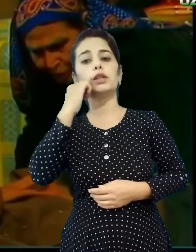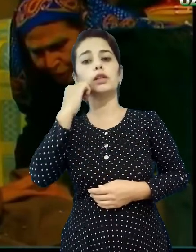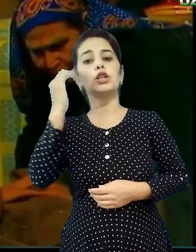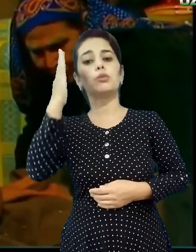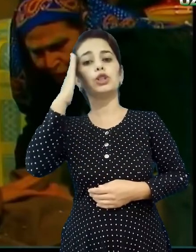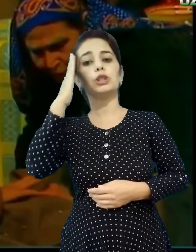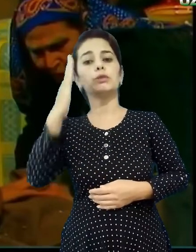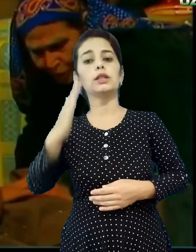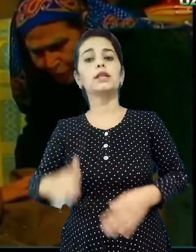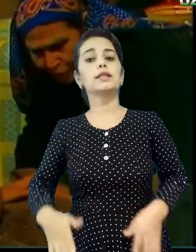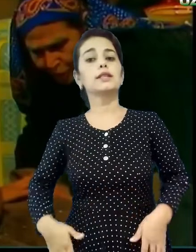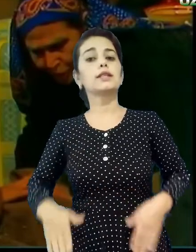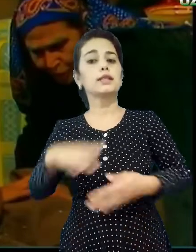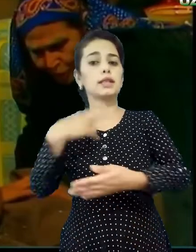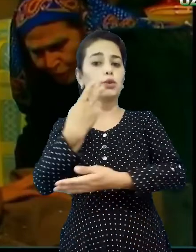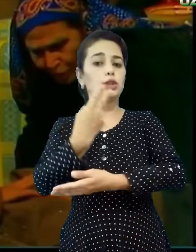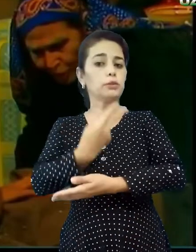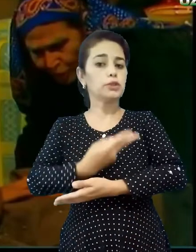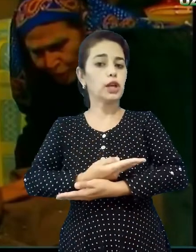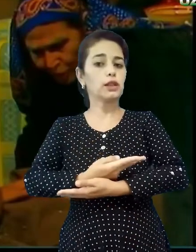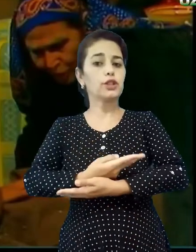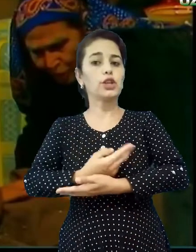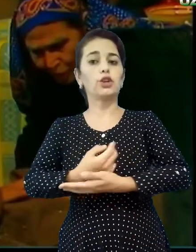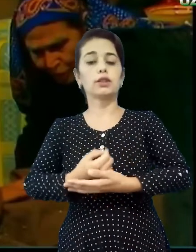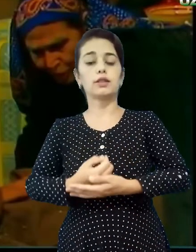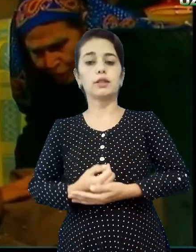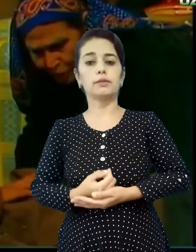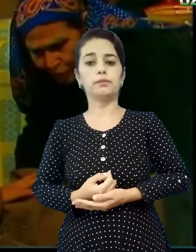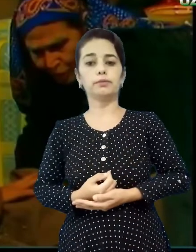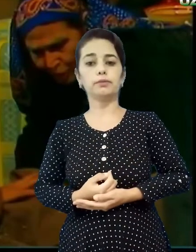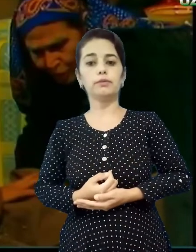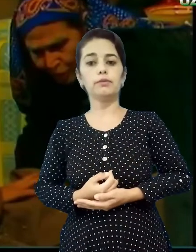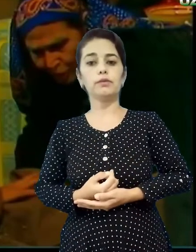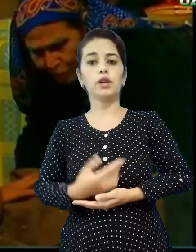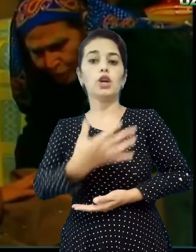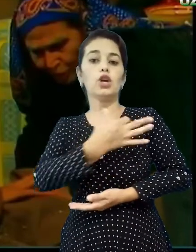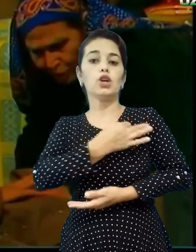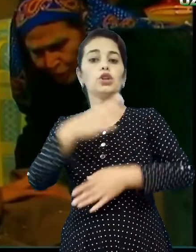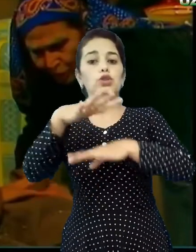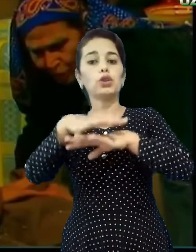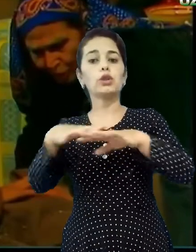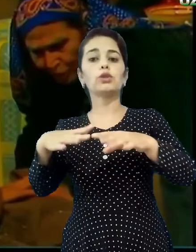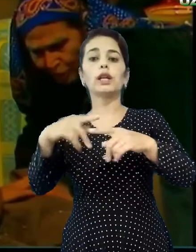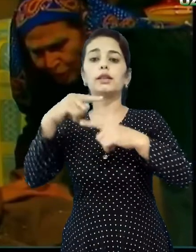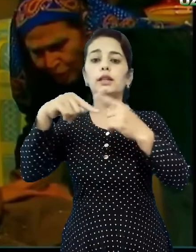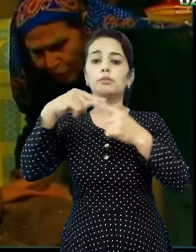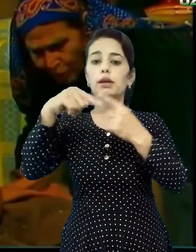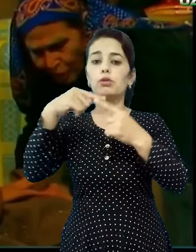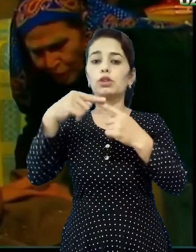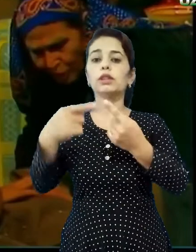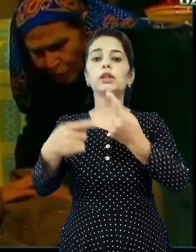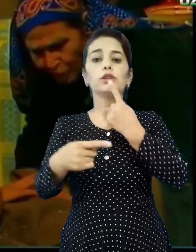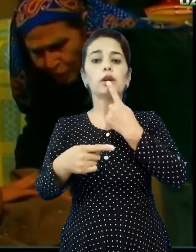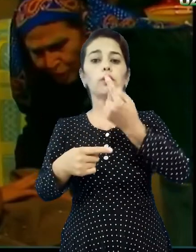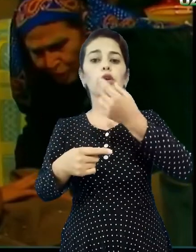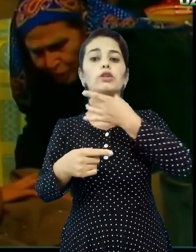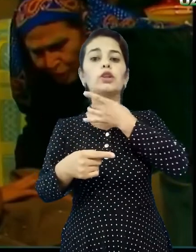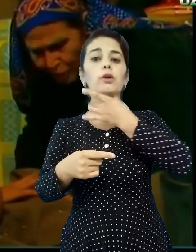Hoji buva boshimni tizzasiga qo'yib chalqancha yotqizdi. Doka o'ralgan